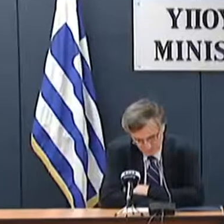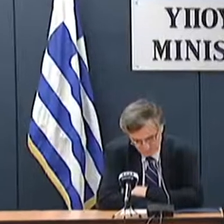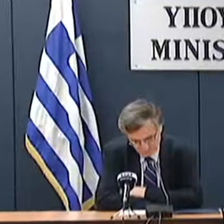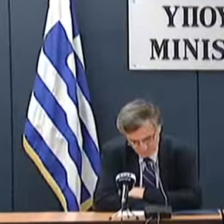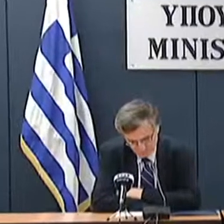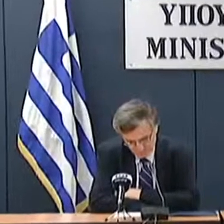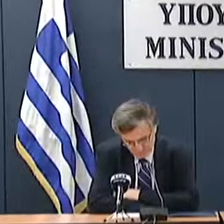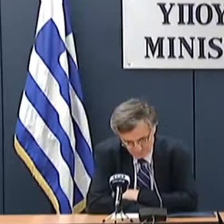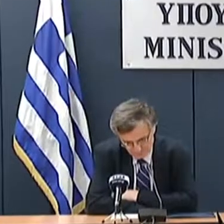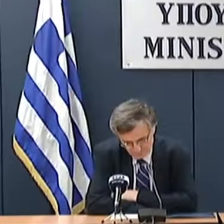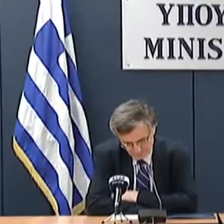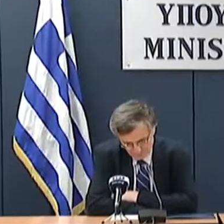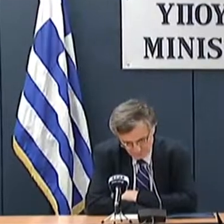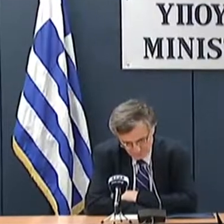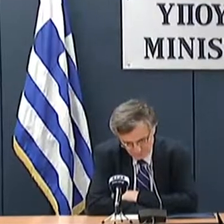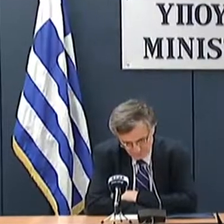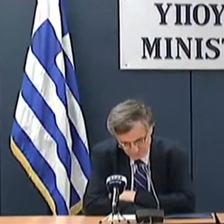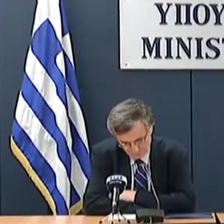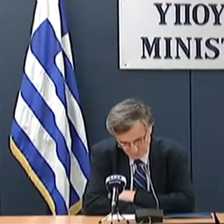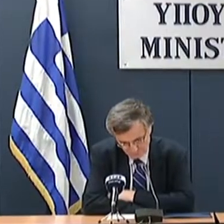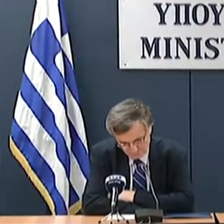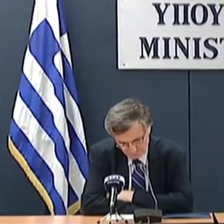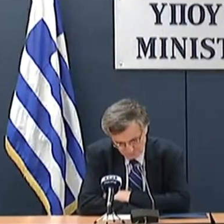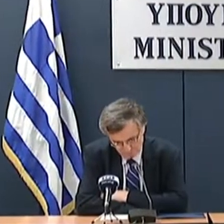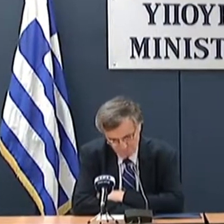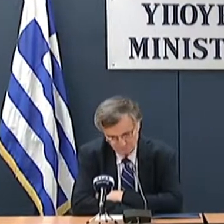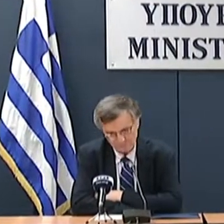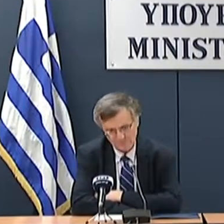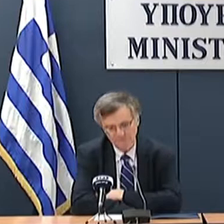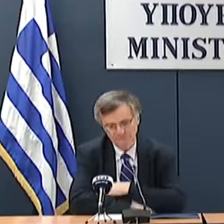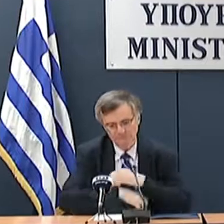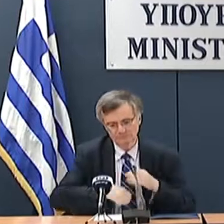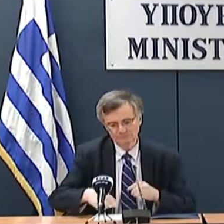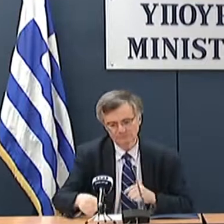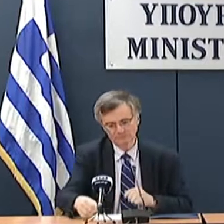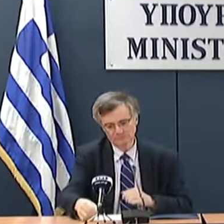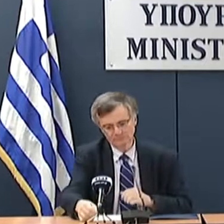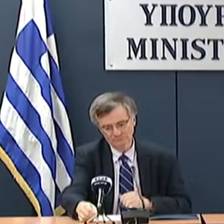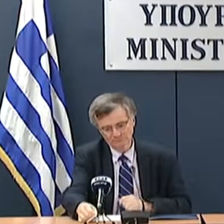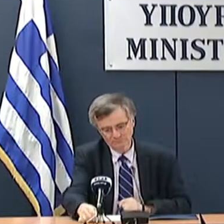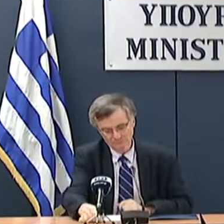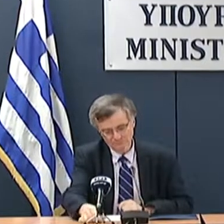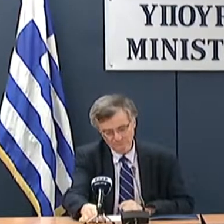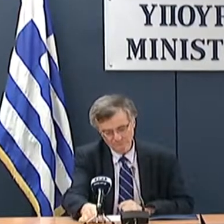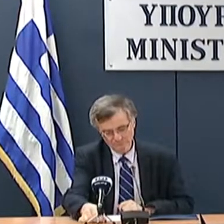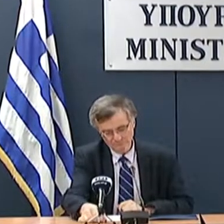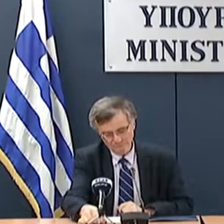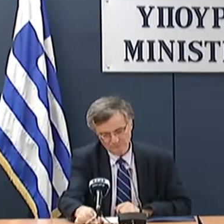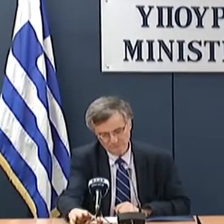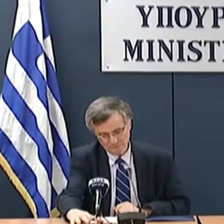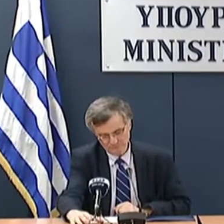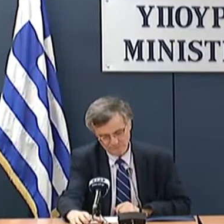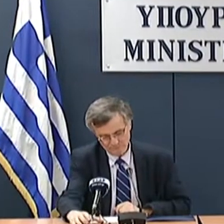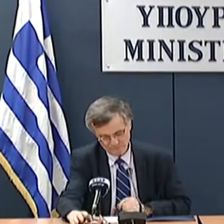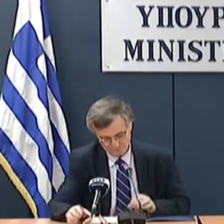Και πάμε να ακούσουμε την ενημέρωση. Του Υπουργείου Υγείας για τον νέο κορονοϊό, καθηγητή Σωτήρη Τσιόδρα. Πριν δώσουμε το λόγο στον κύριο Τσιόδρα, να